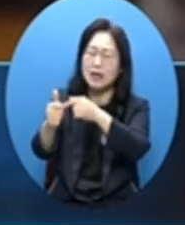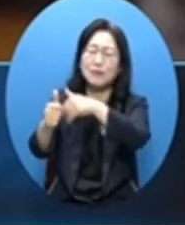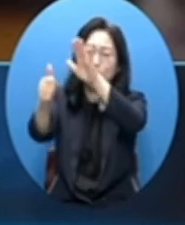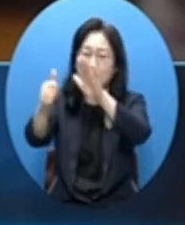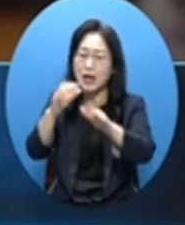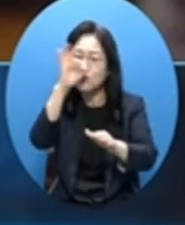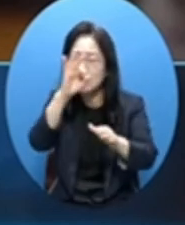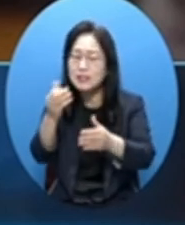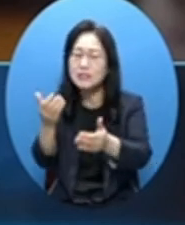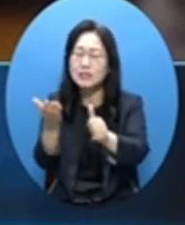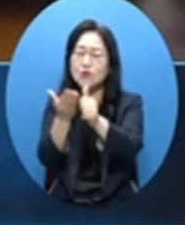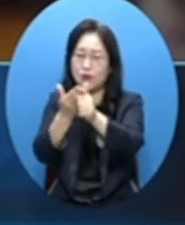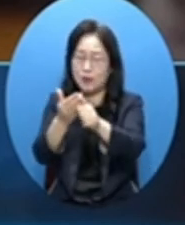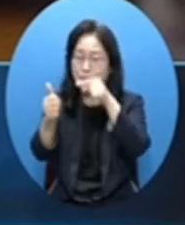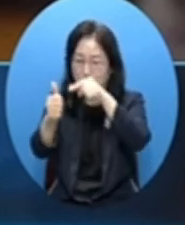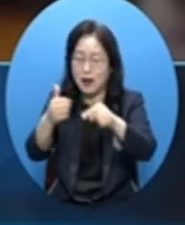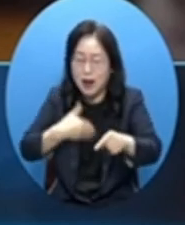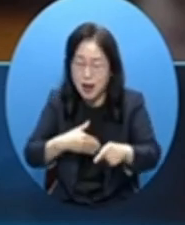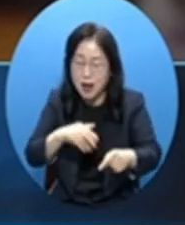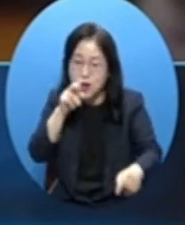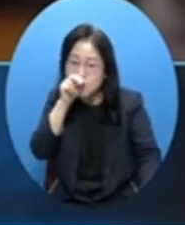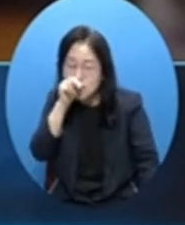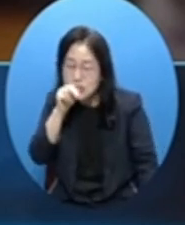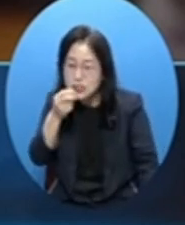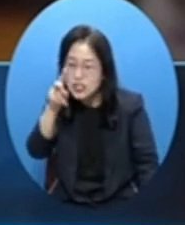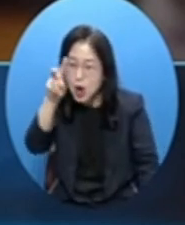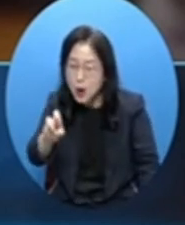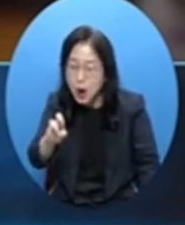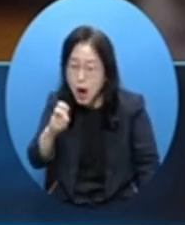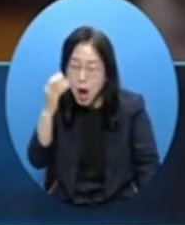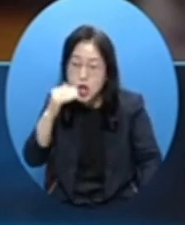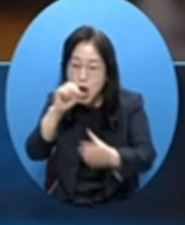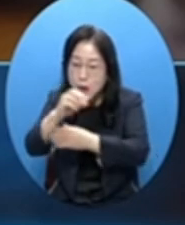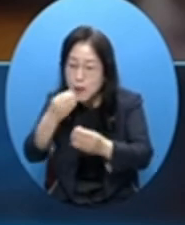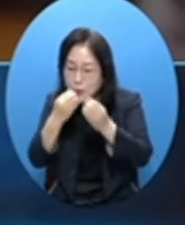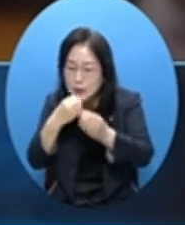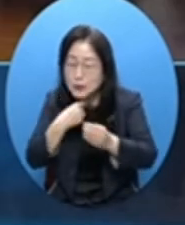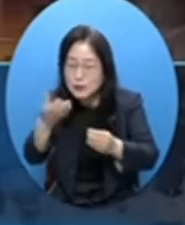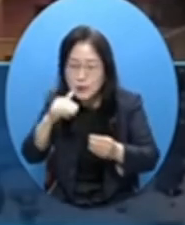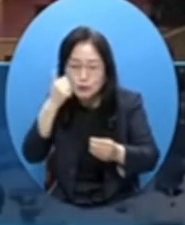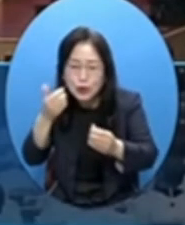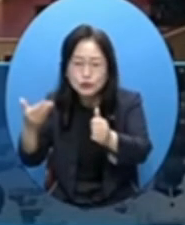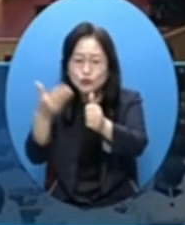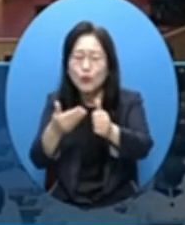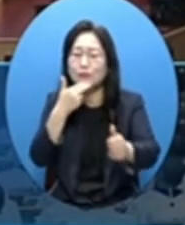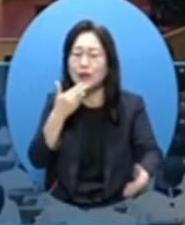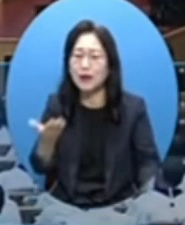하였는데 그가 돼지 먹는 쥐엄 열매로 배를 채우고자 하되 주는 자가 없었더라